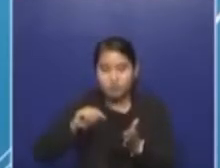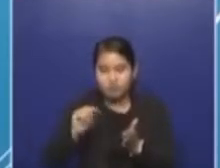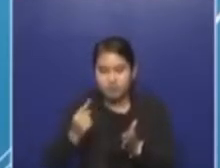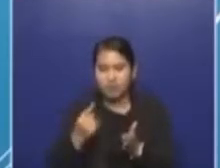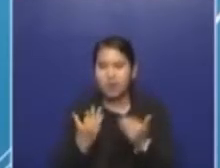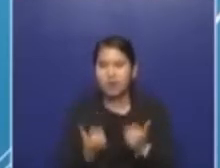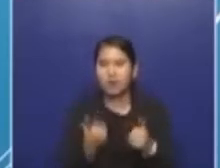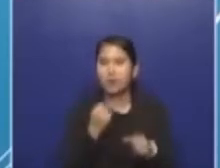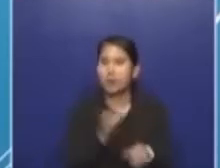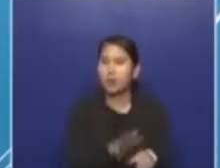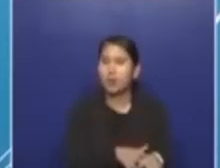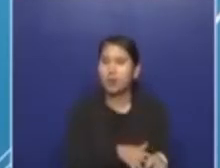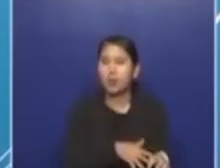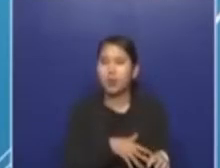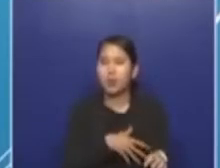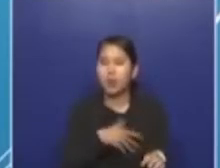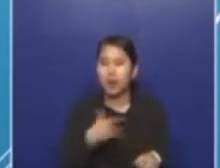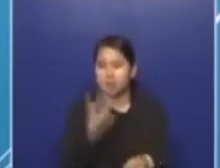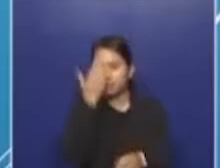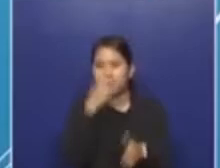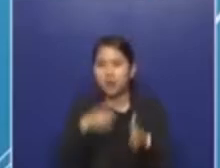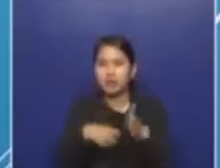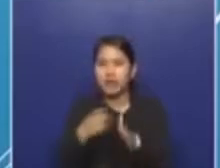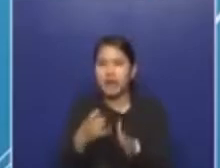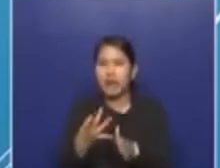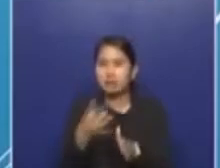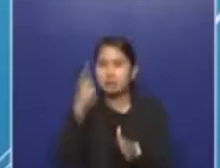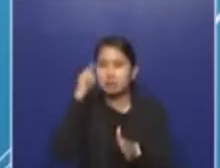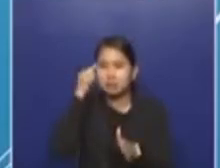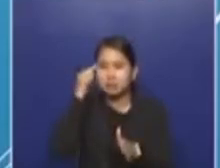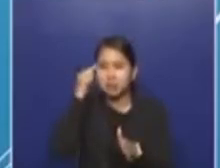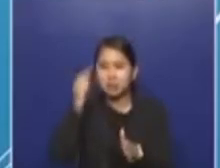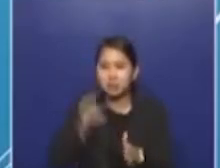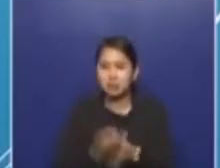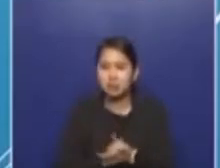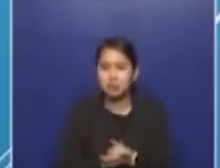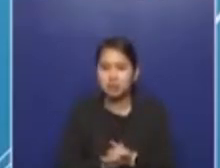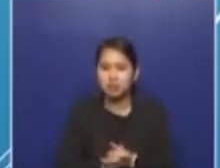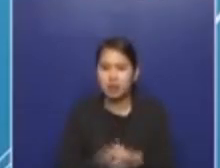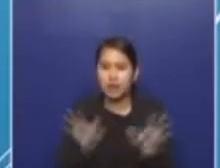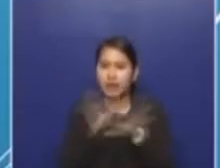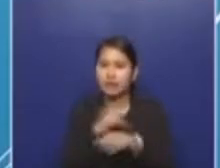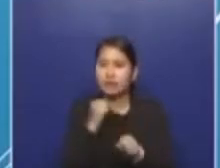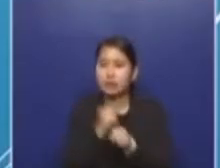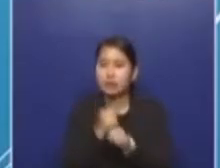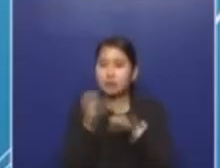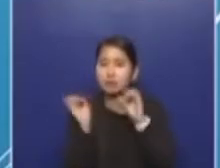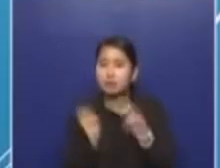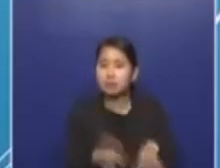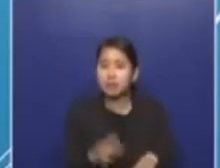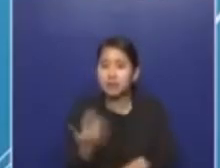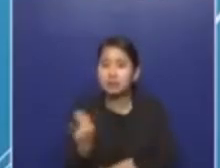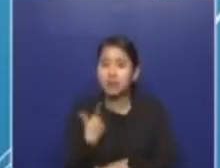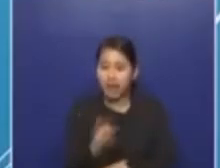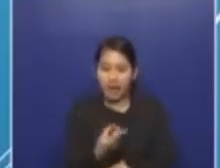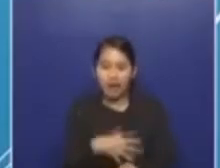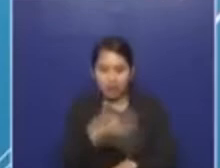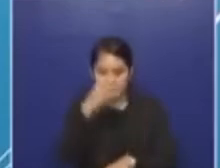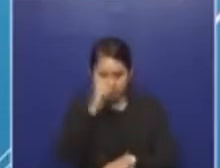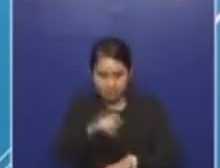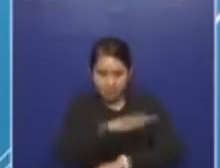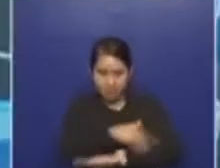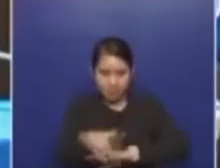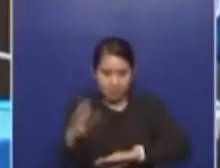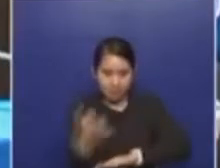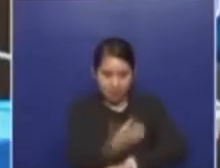ความล่าช้านะครับไม่รู้ว่าเป็นเพราะเหตุใดเหมือนกันกับการทิ้งงานของผู้ที่รับเหมาผู้ที่รับผิดชอบ